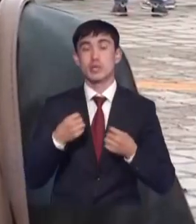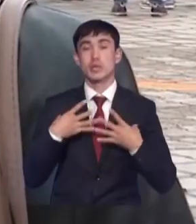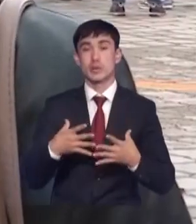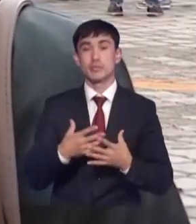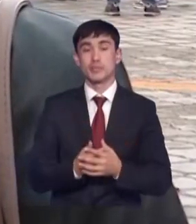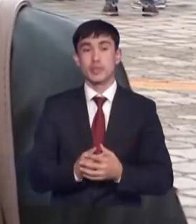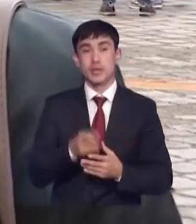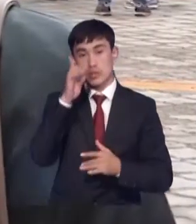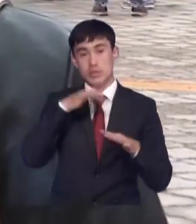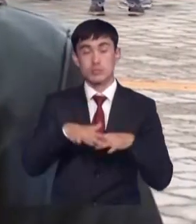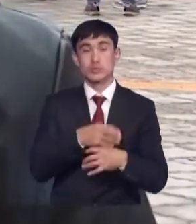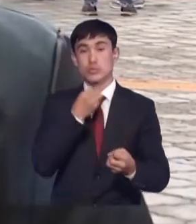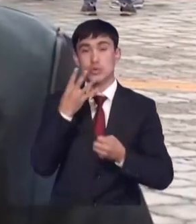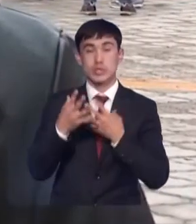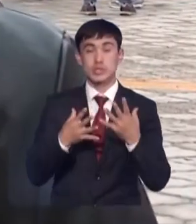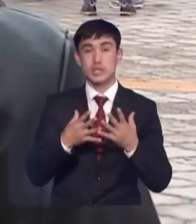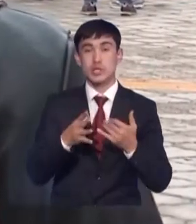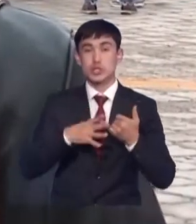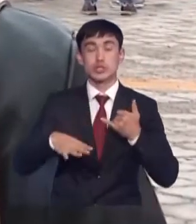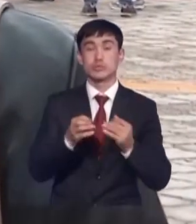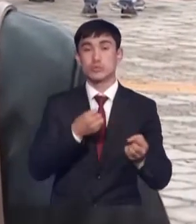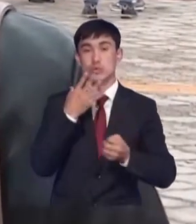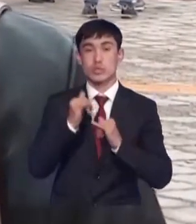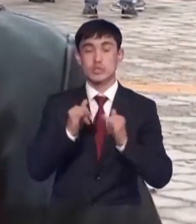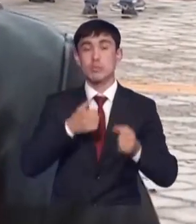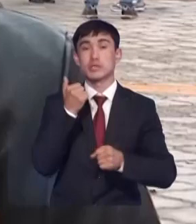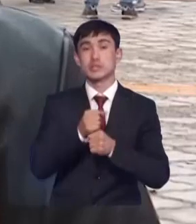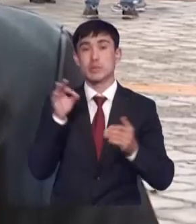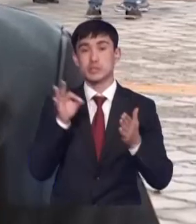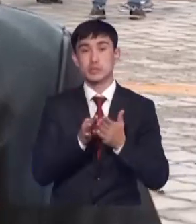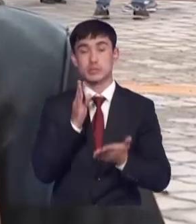еліміз көркейсе, жеріміз көркейсе деген басты мақсатымыз бар.